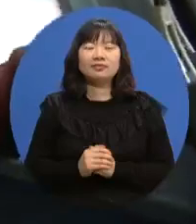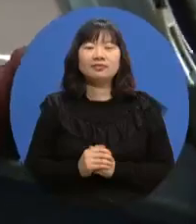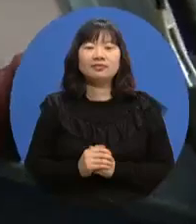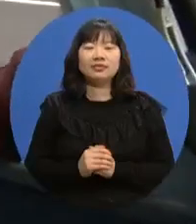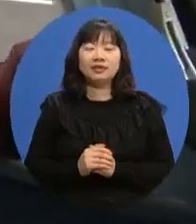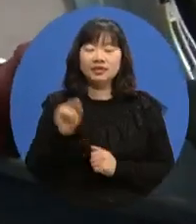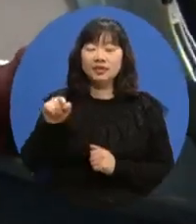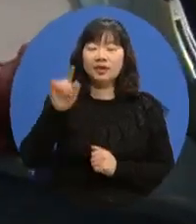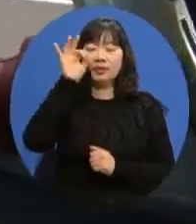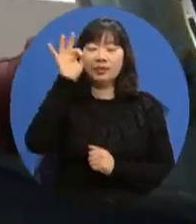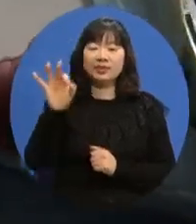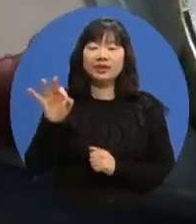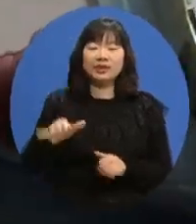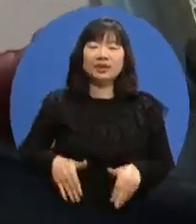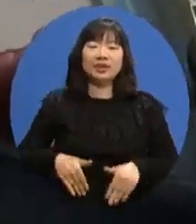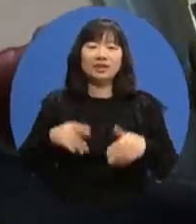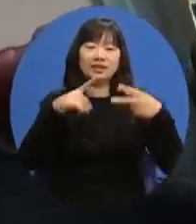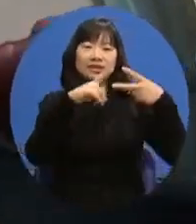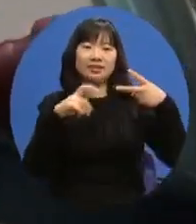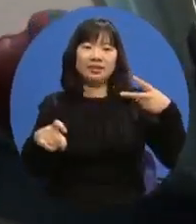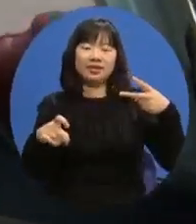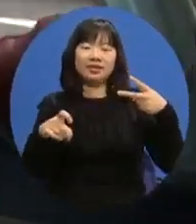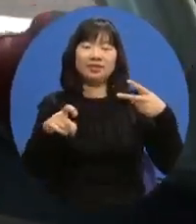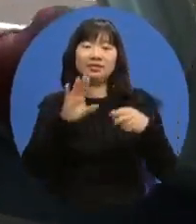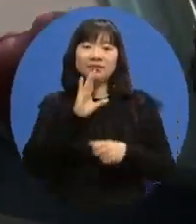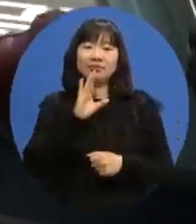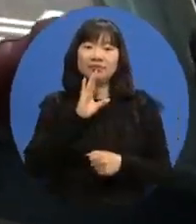저 앞에 보이는 게 남대문이야.